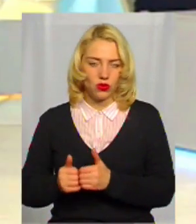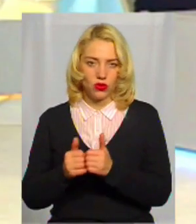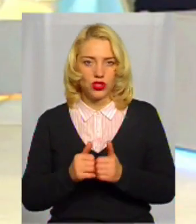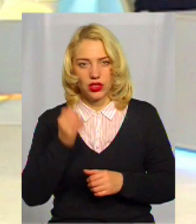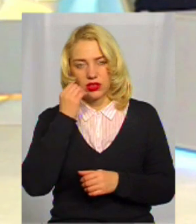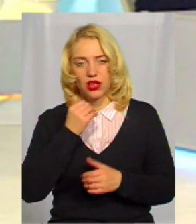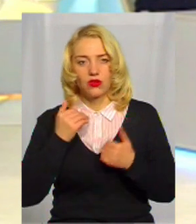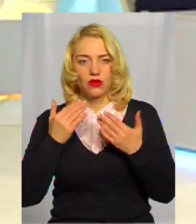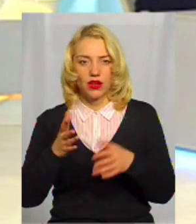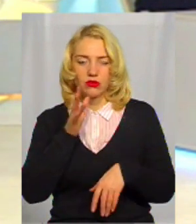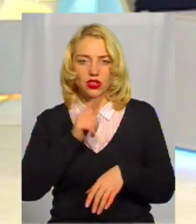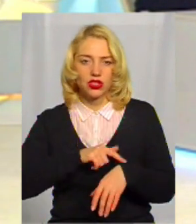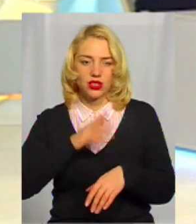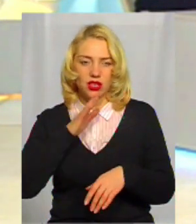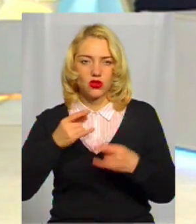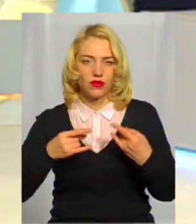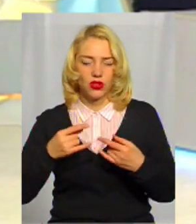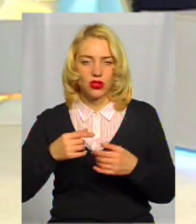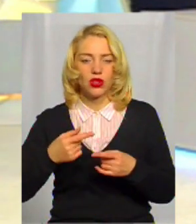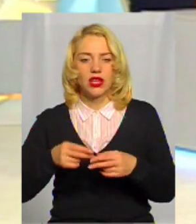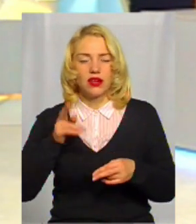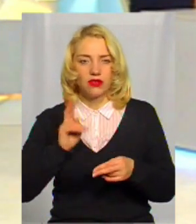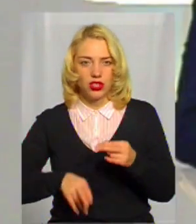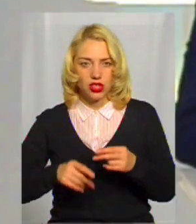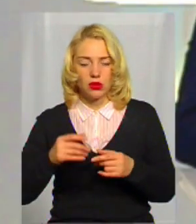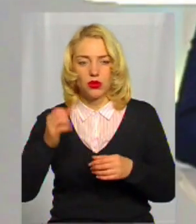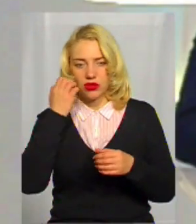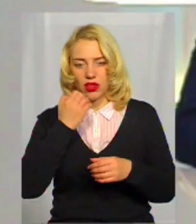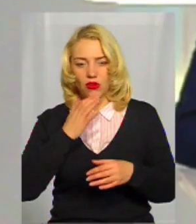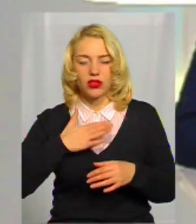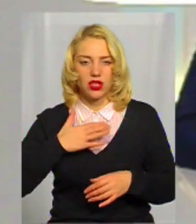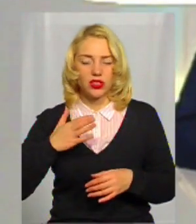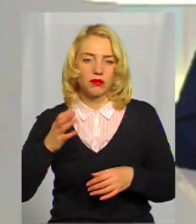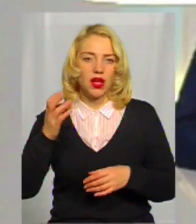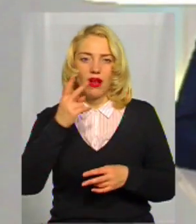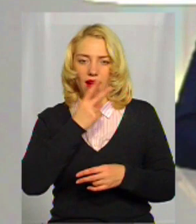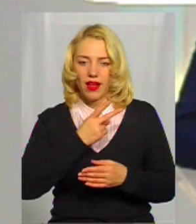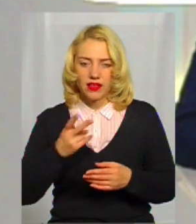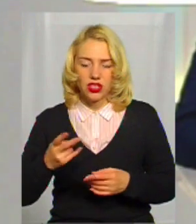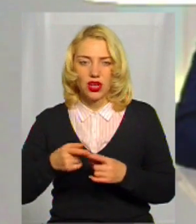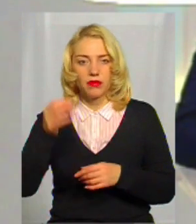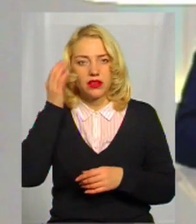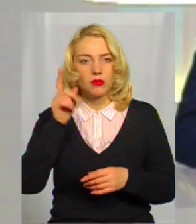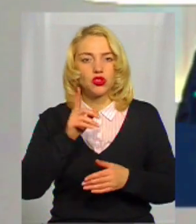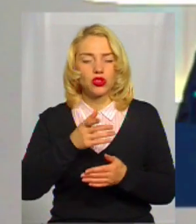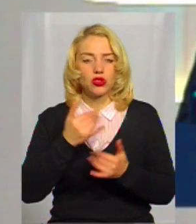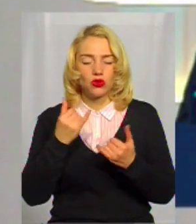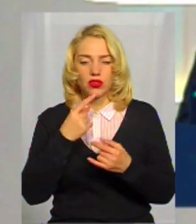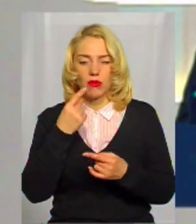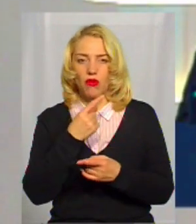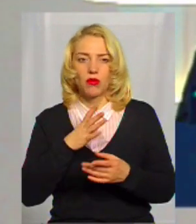вам. Час нашого ефіру вичерпано. Дякую нашим глядачам та радіослухачам. Нагадаю, що сьогодні мова йшла про те,